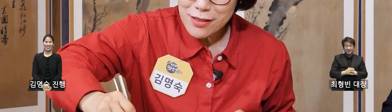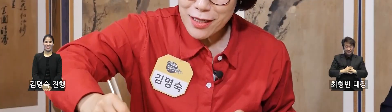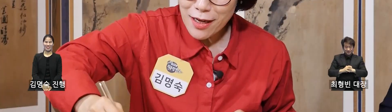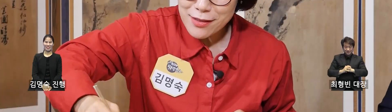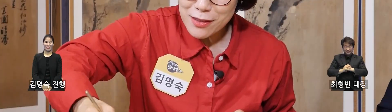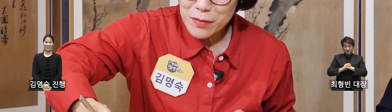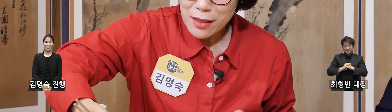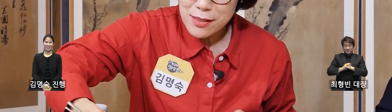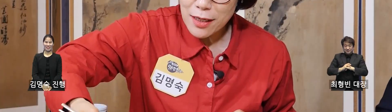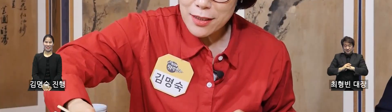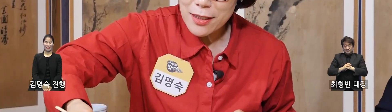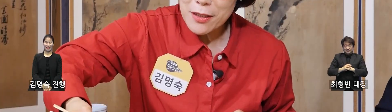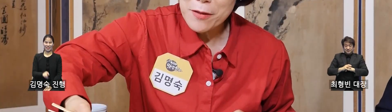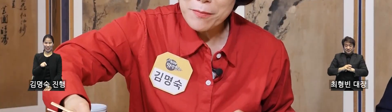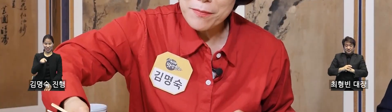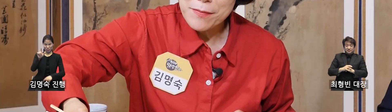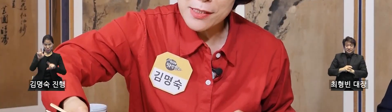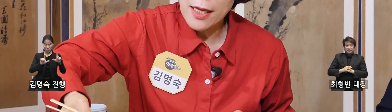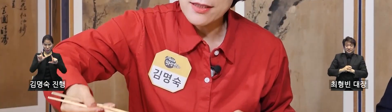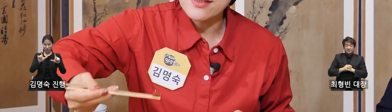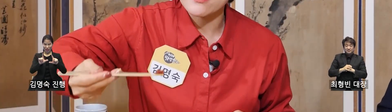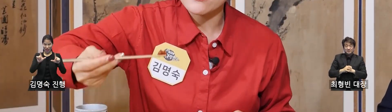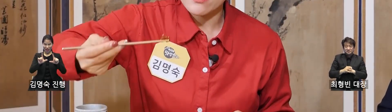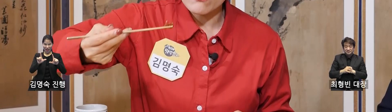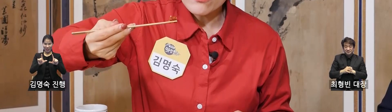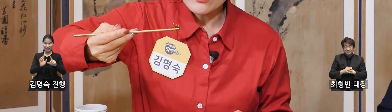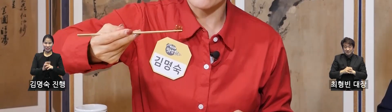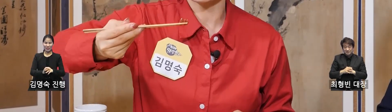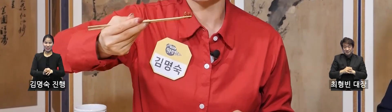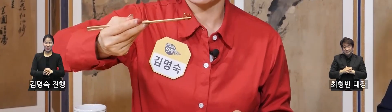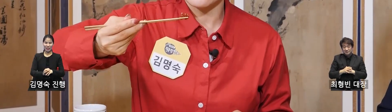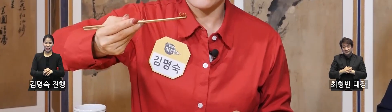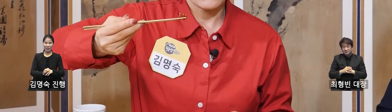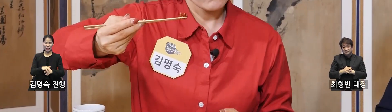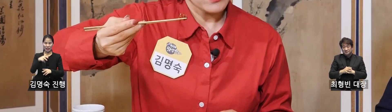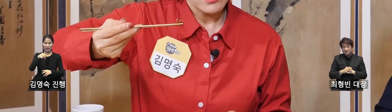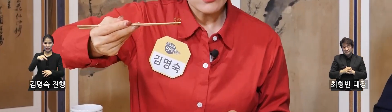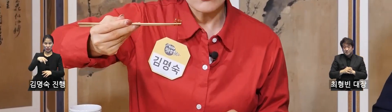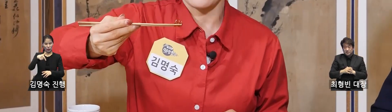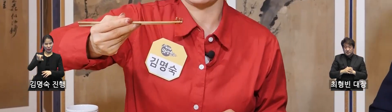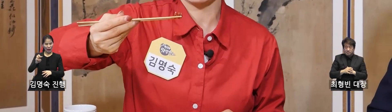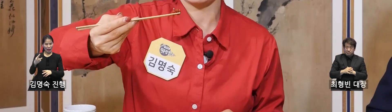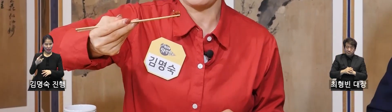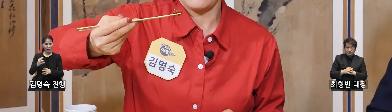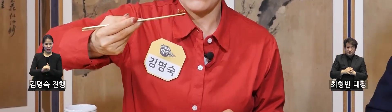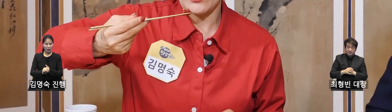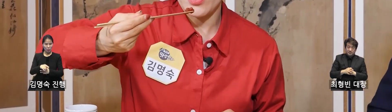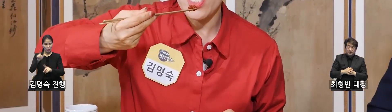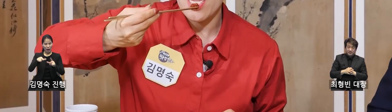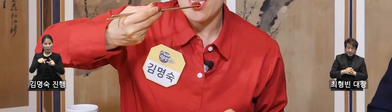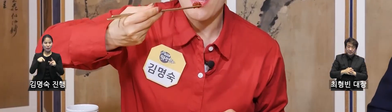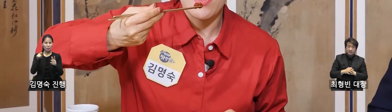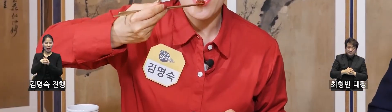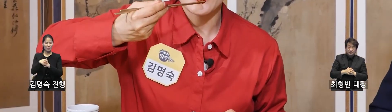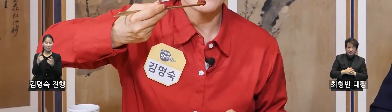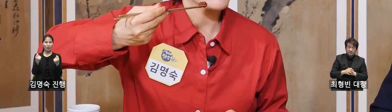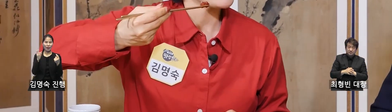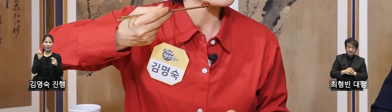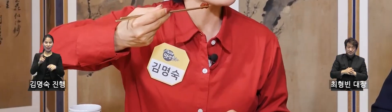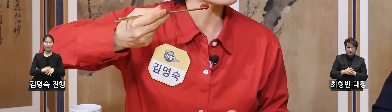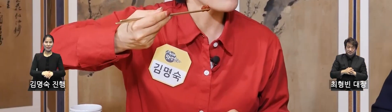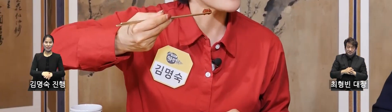어제는 이게 지금 딱 생김새는 제가 무슨 져 신지 쪼꼼 할 것 같아요 아 그래